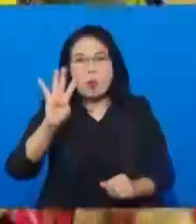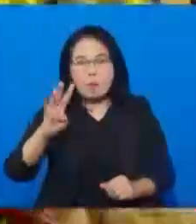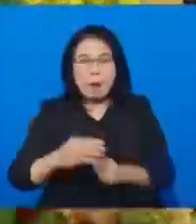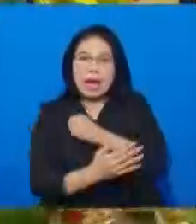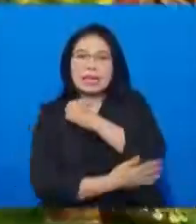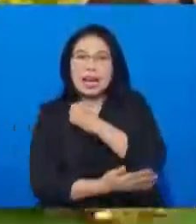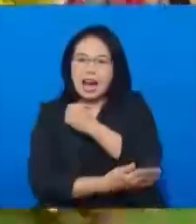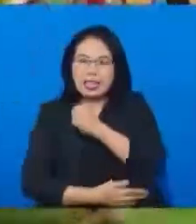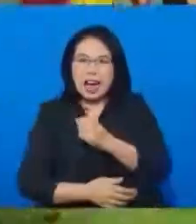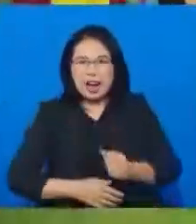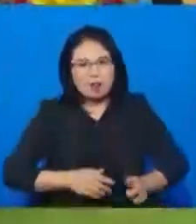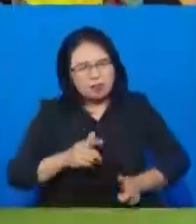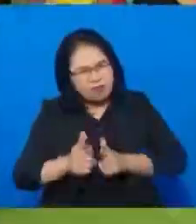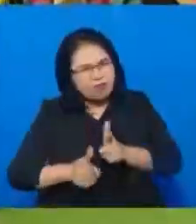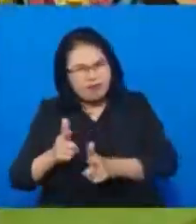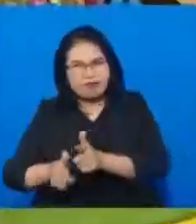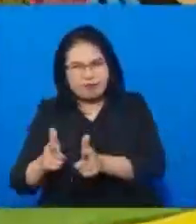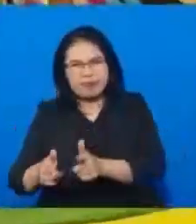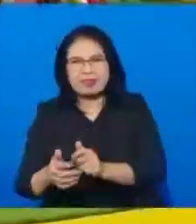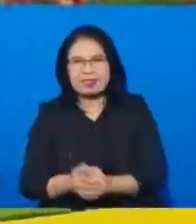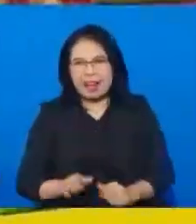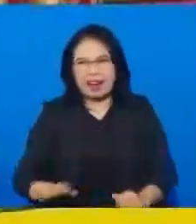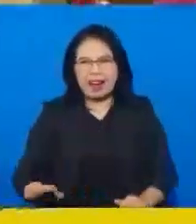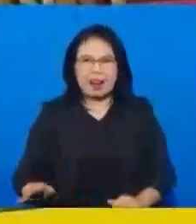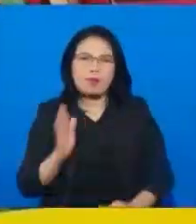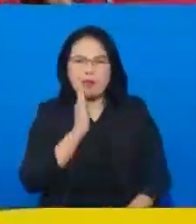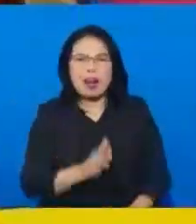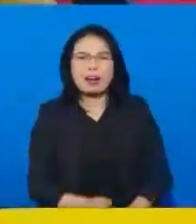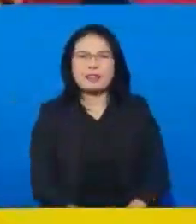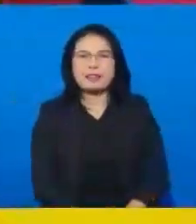bersaing dalam turnamen di level junior ini.